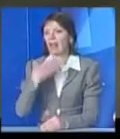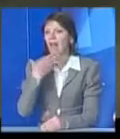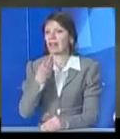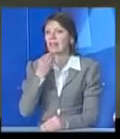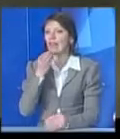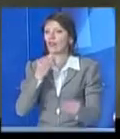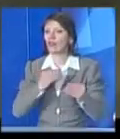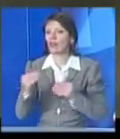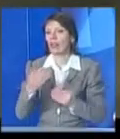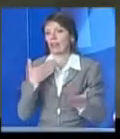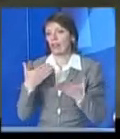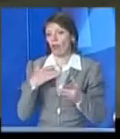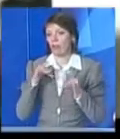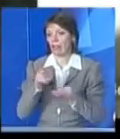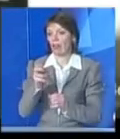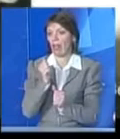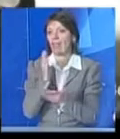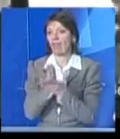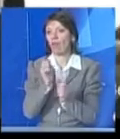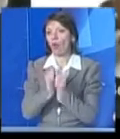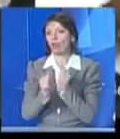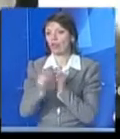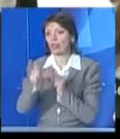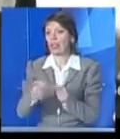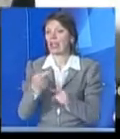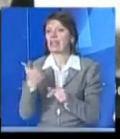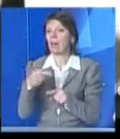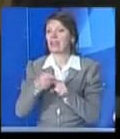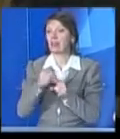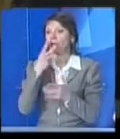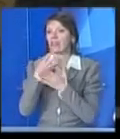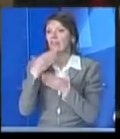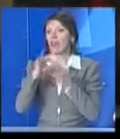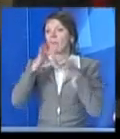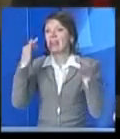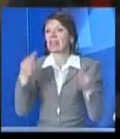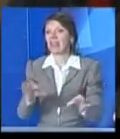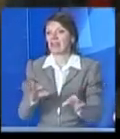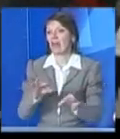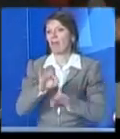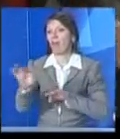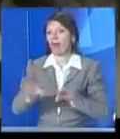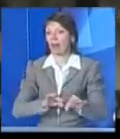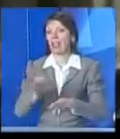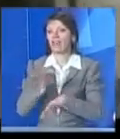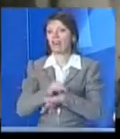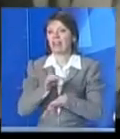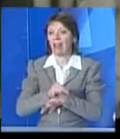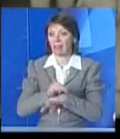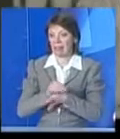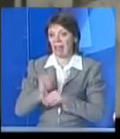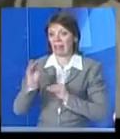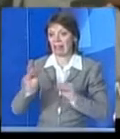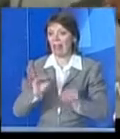Вельми відносні речі, які є у кожній людині. Саме це показав своїм мистецьким проєктом швейцарський дизайнер Pro Infirmis.